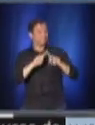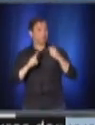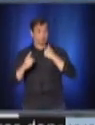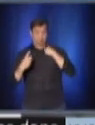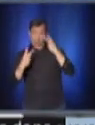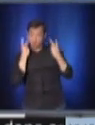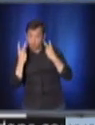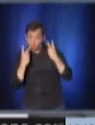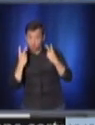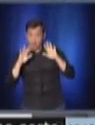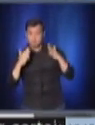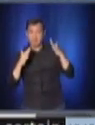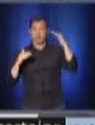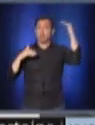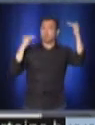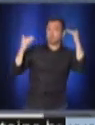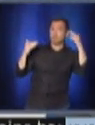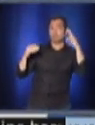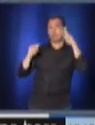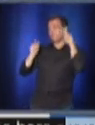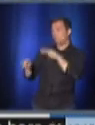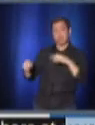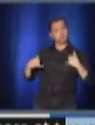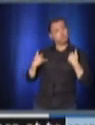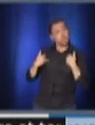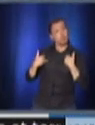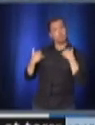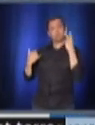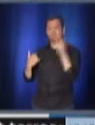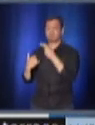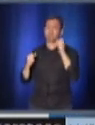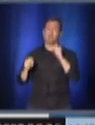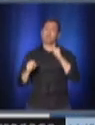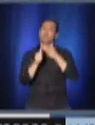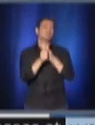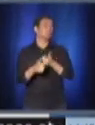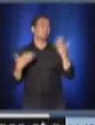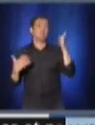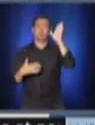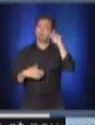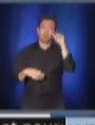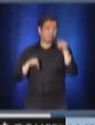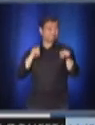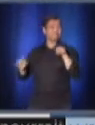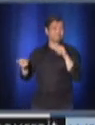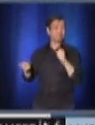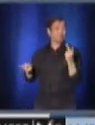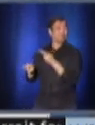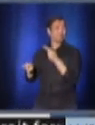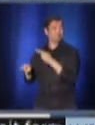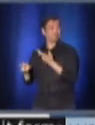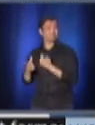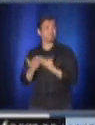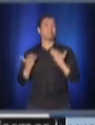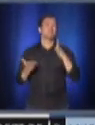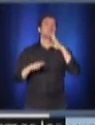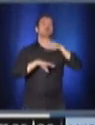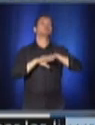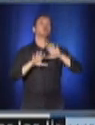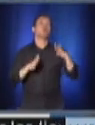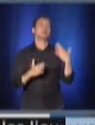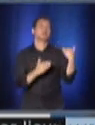personnes adultes que de jeunes ne pas respecter les consignes. Et là, j'aimerais ça aussi parler un peu du fait que c'est une responsabilité